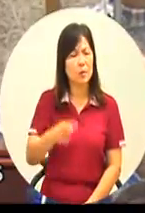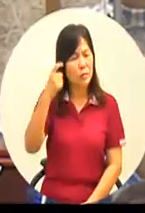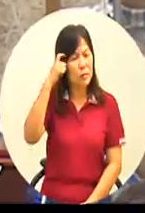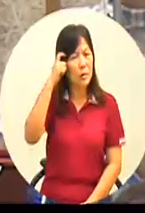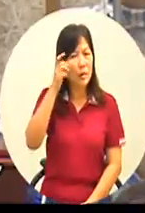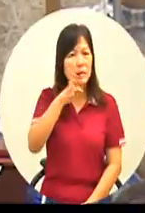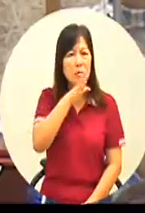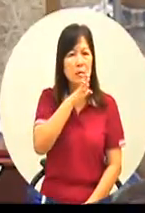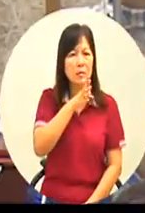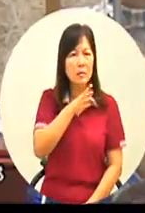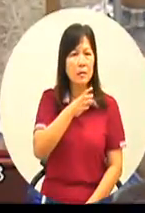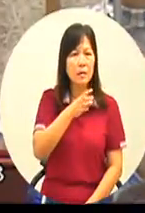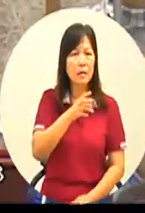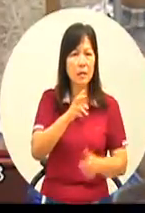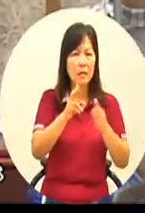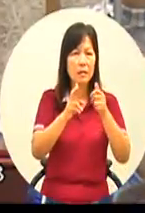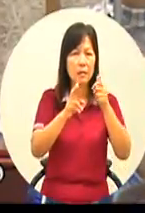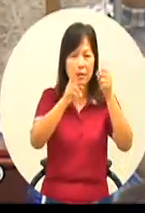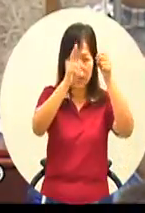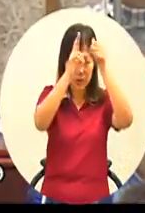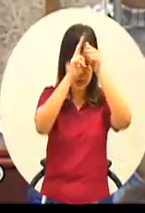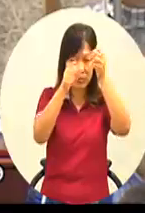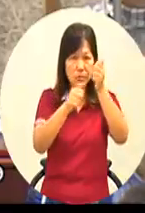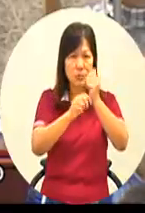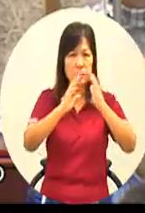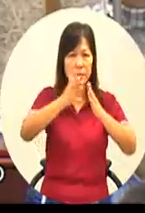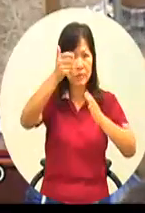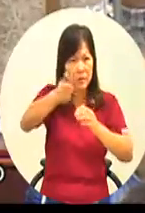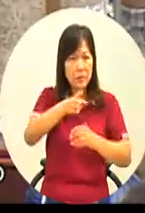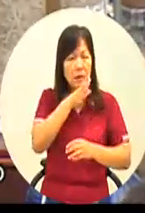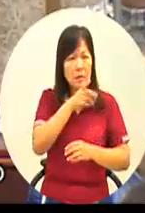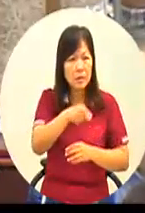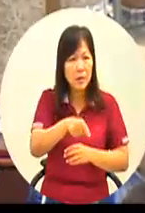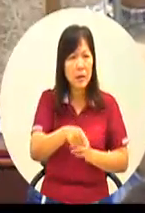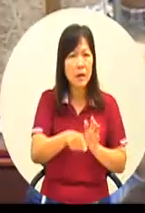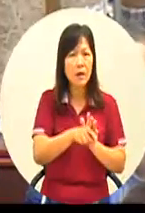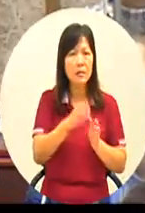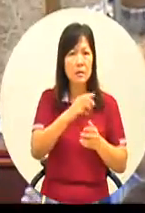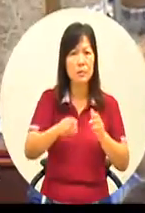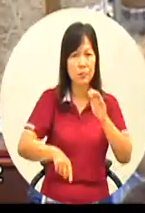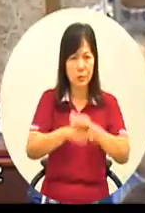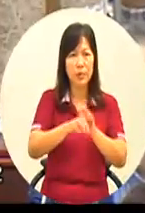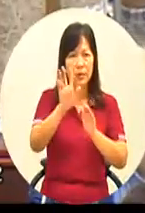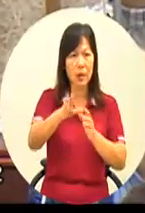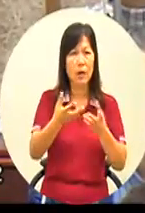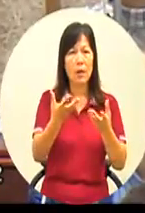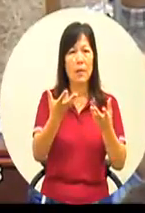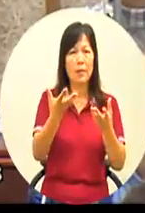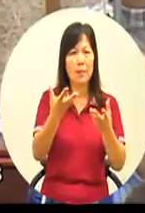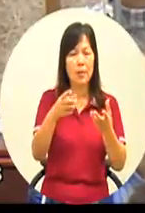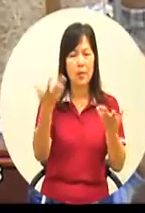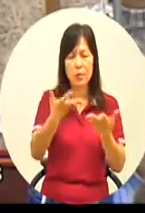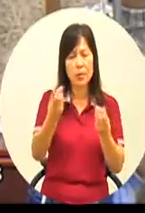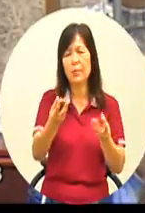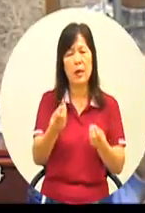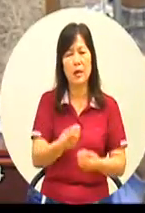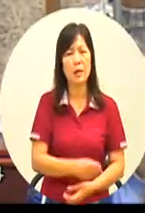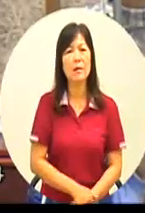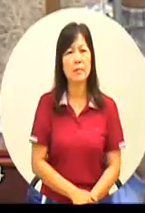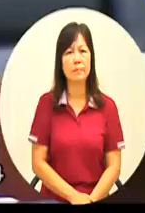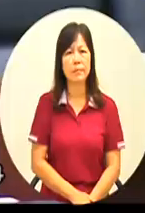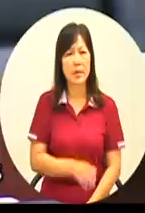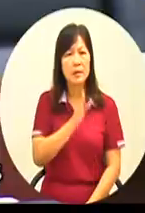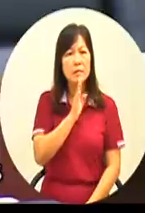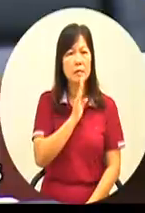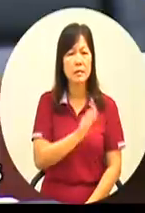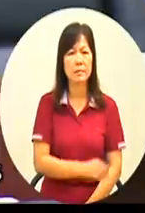指的是许副市长的部分，应该 是许副市长违反了旋转门条款吗？ 应该是没有这个问题。 是吗？ 对， 是好，